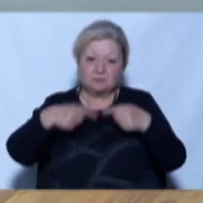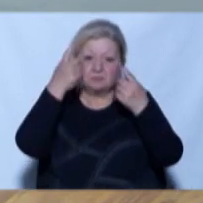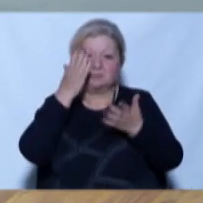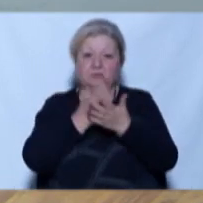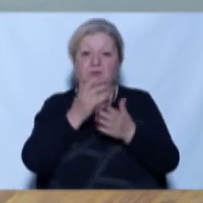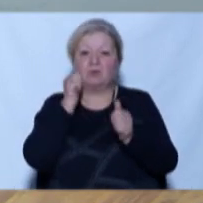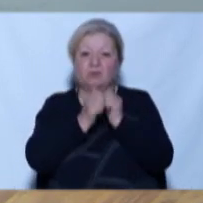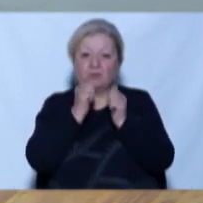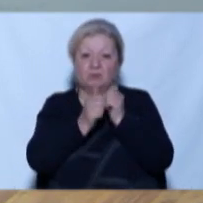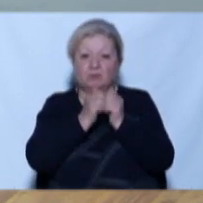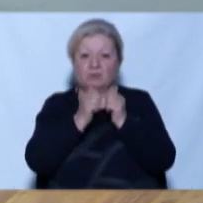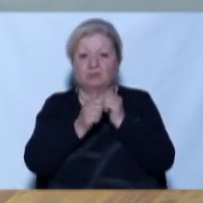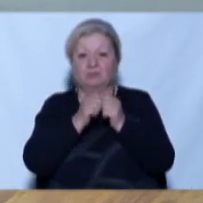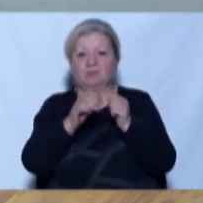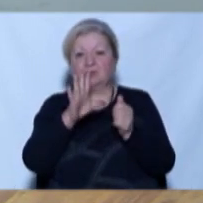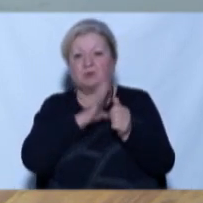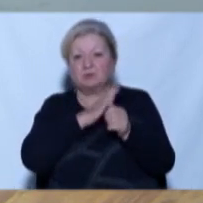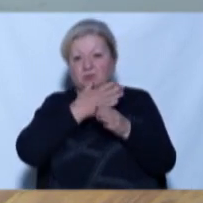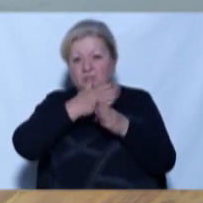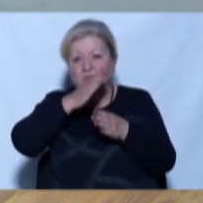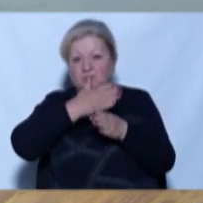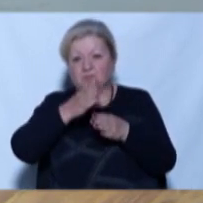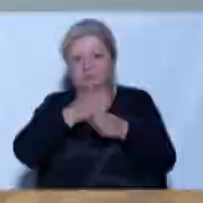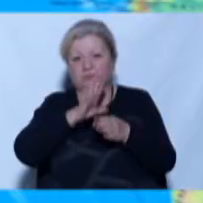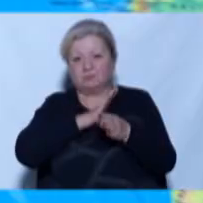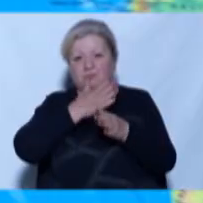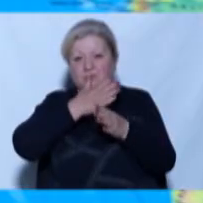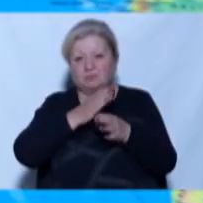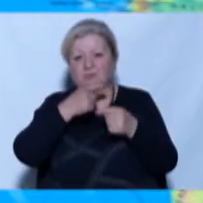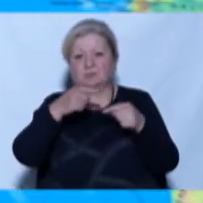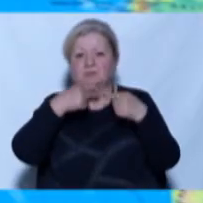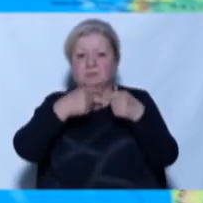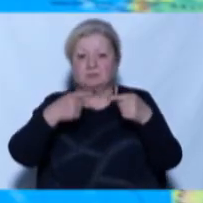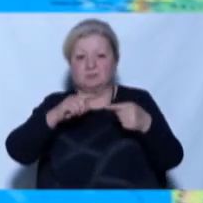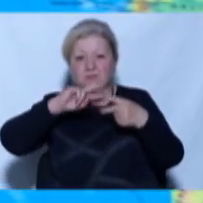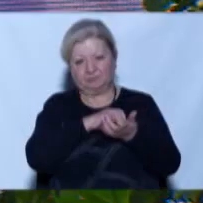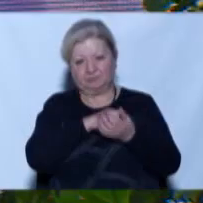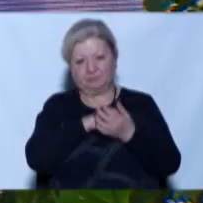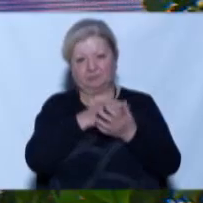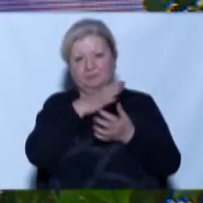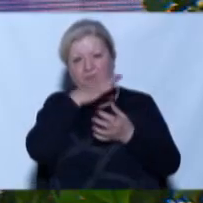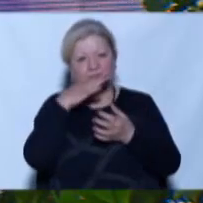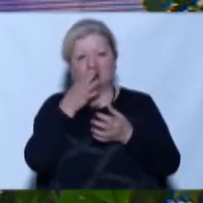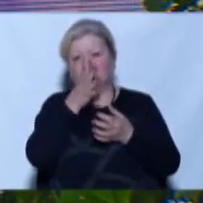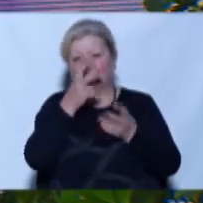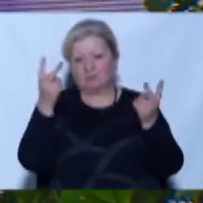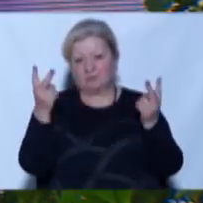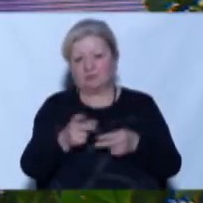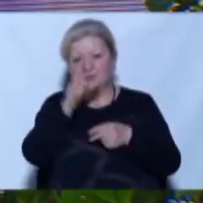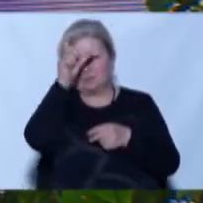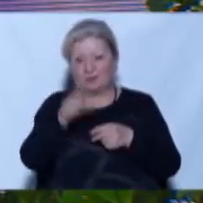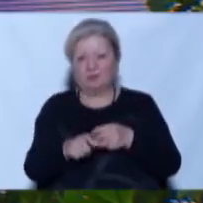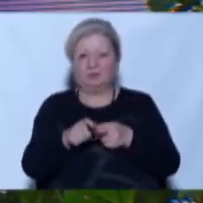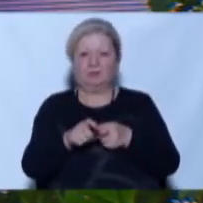ეს პროცესები იყო რიტმული, ციკლური და ჰარმონიული პროცესები. მრავალი წელი დასჭირდა